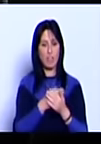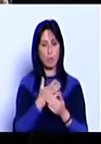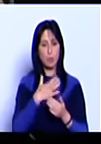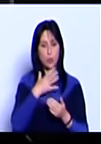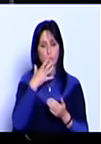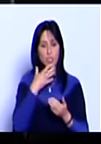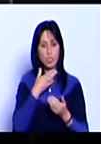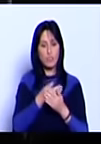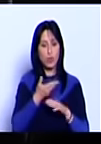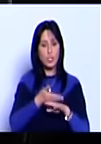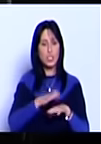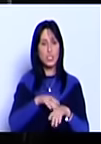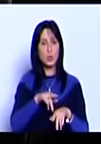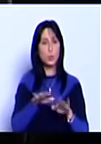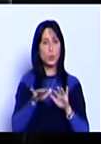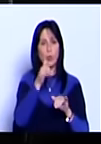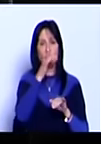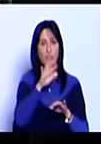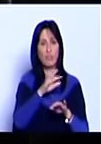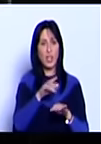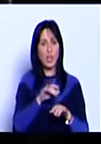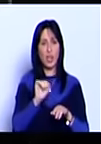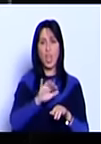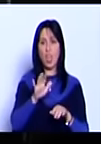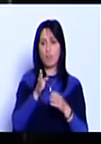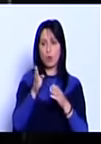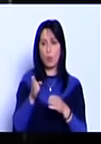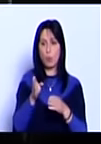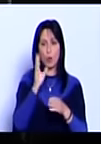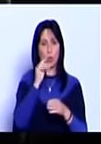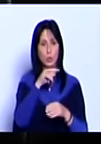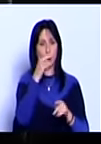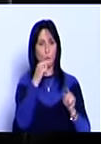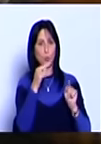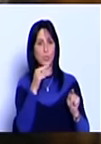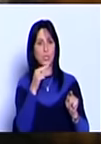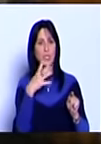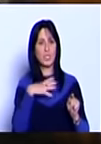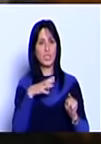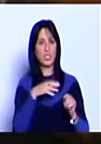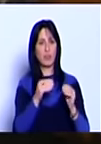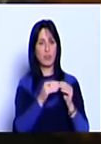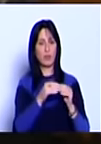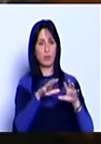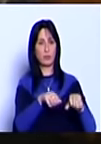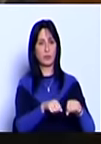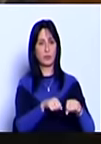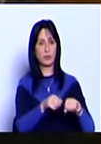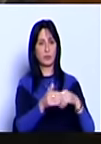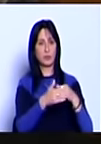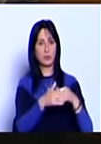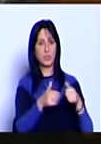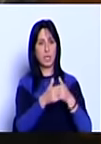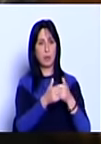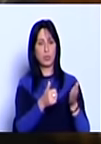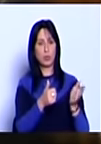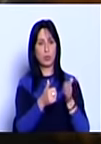ხნის სირთულე, ევროატლანტიკური დასავლური კურსი, მაშინ როცა რუსეთი საქართველოს კლავაც აღიქვამს ახლო სამეზობლოს